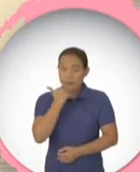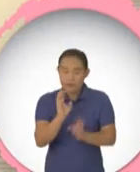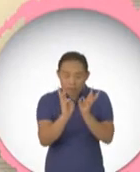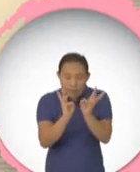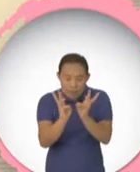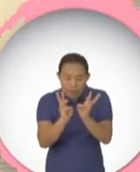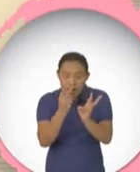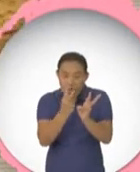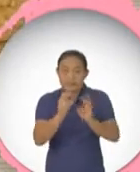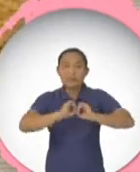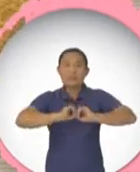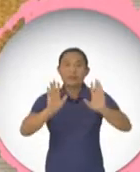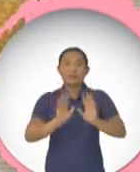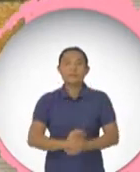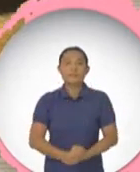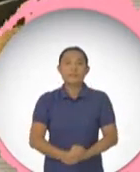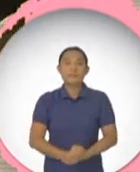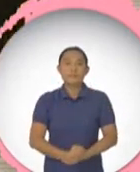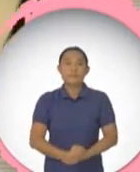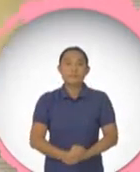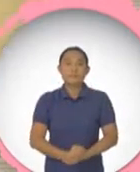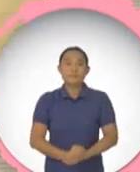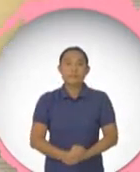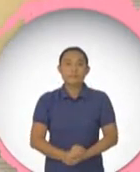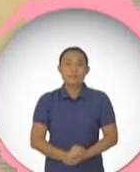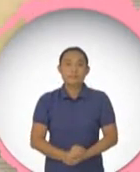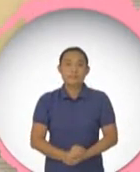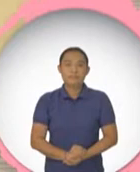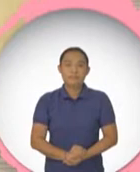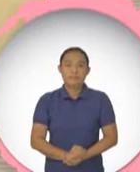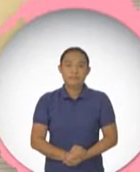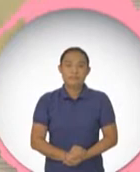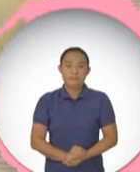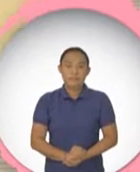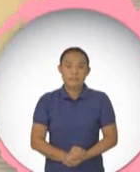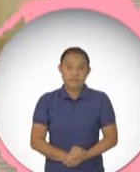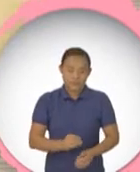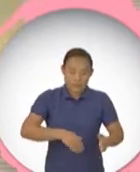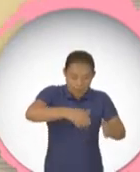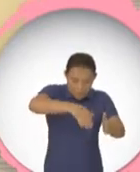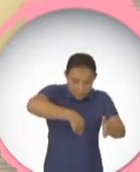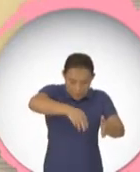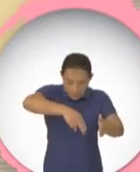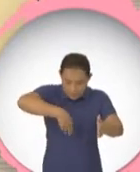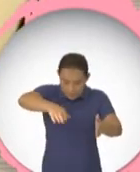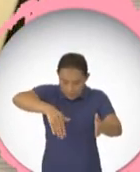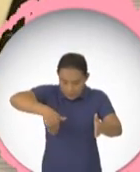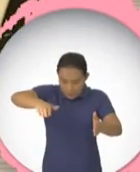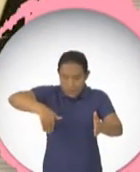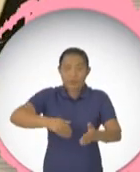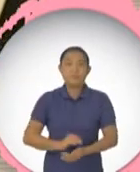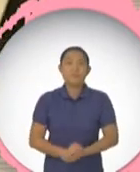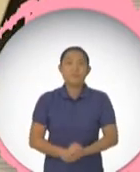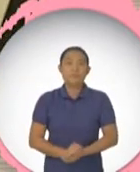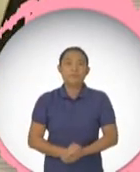ดเจนนะคะจากนั้นก็ทาเลยค่ะทาให้ทั่วนะคะถ้าในกรณีที่เราใช้แ